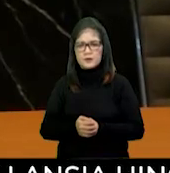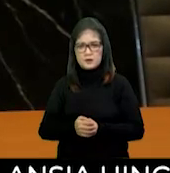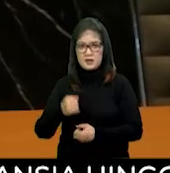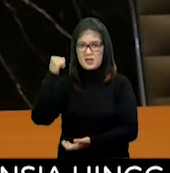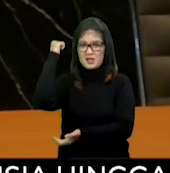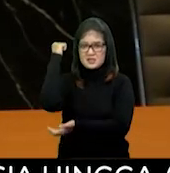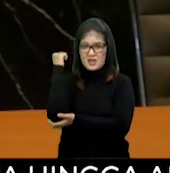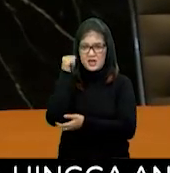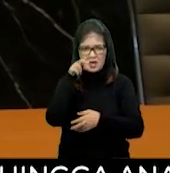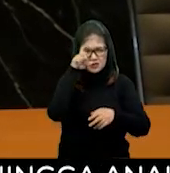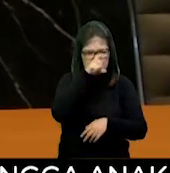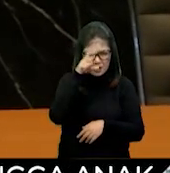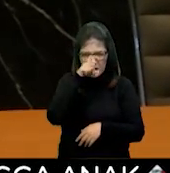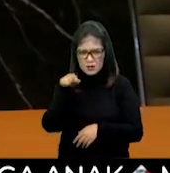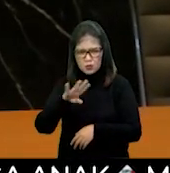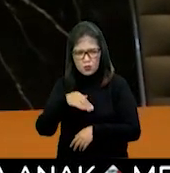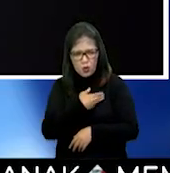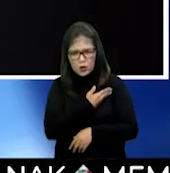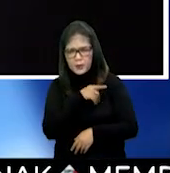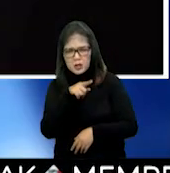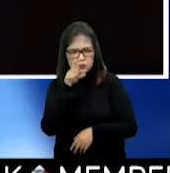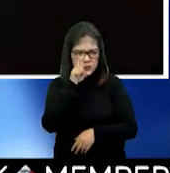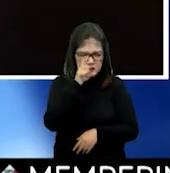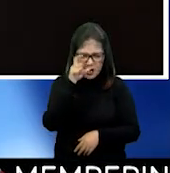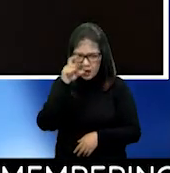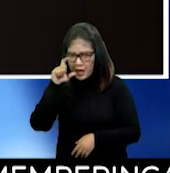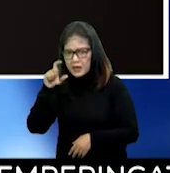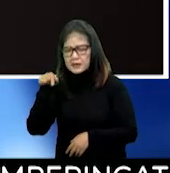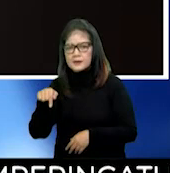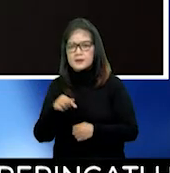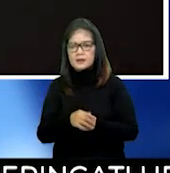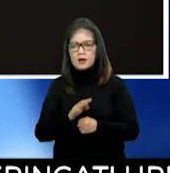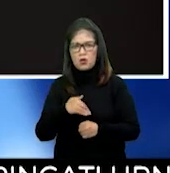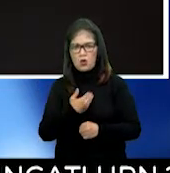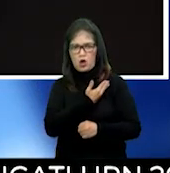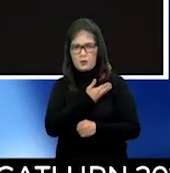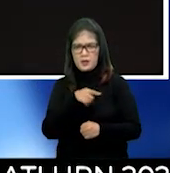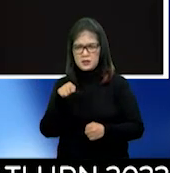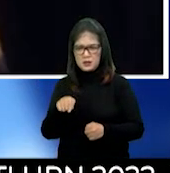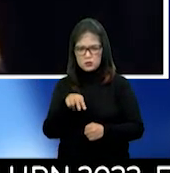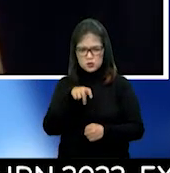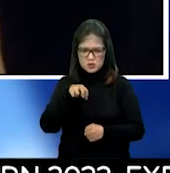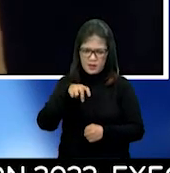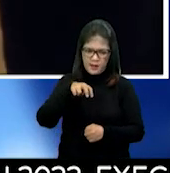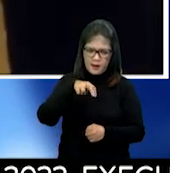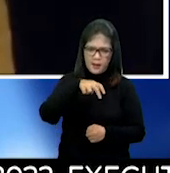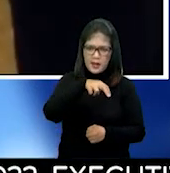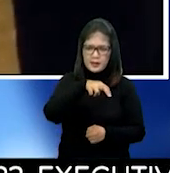mencari dan tiba-tiba si korban ini meninggalkan lokasi pencarian dengan